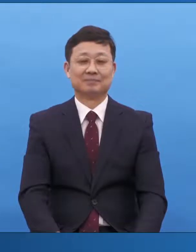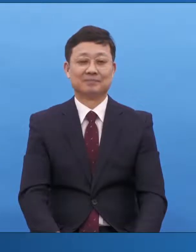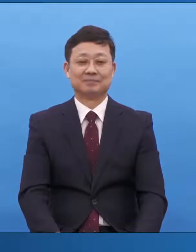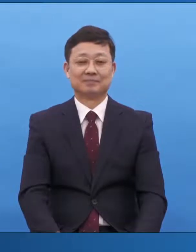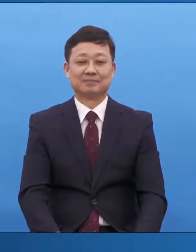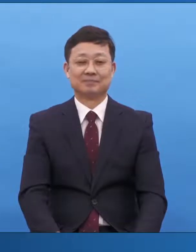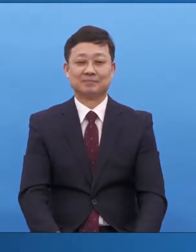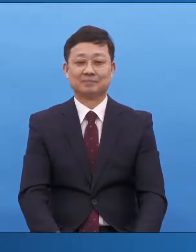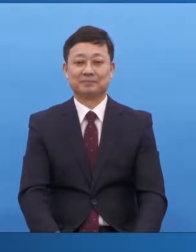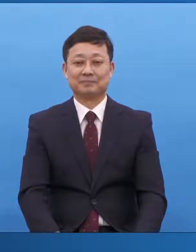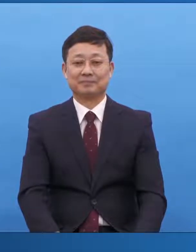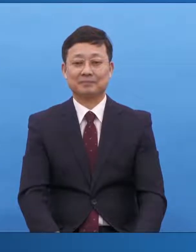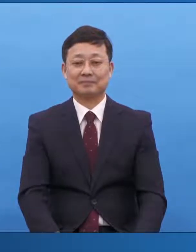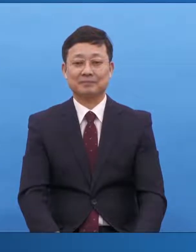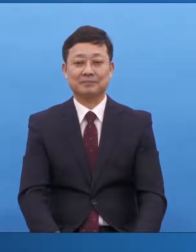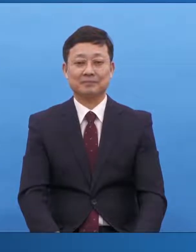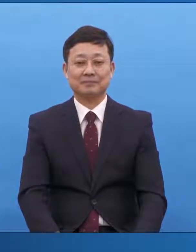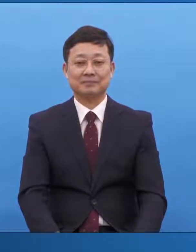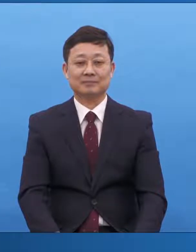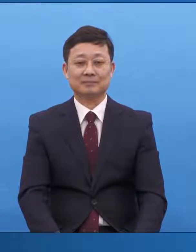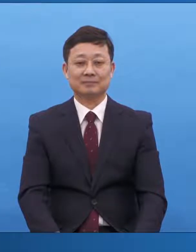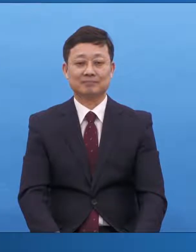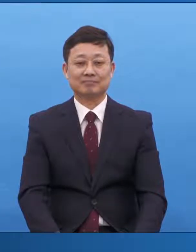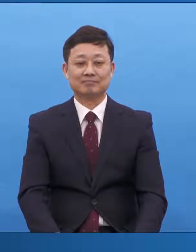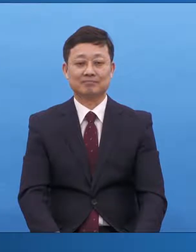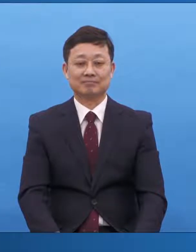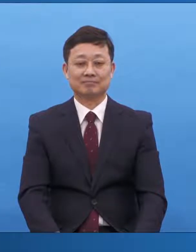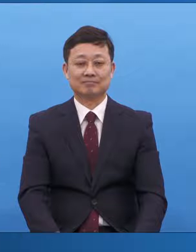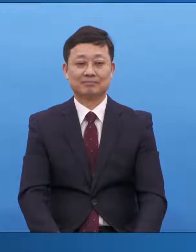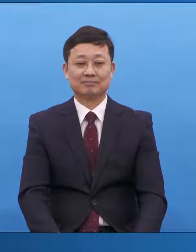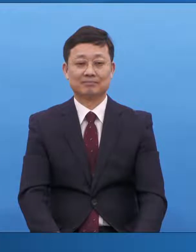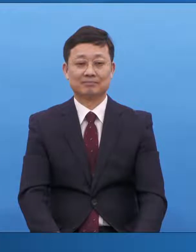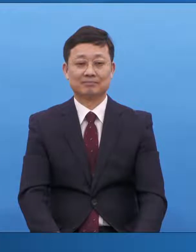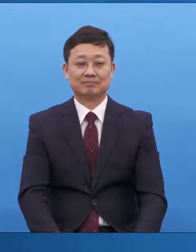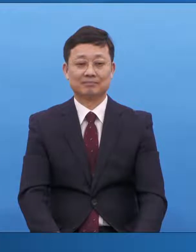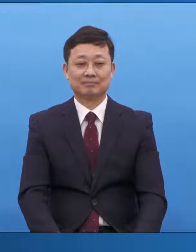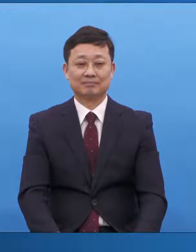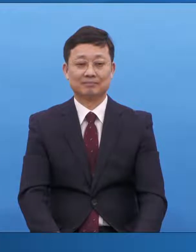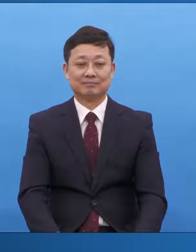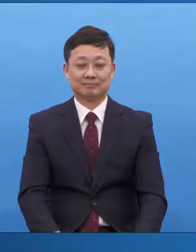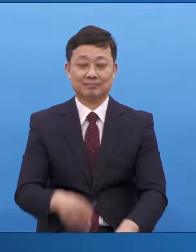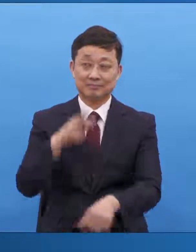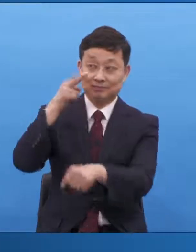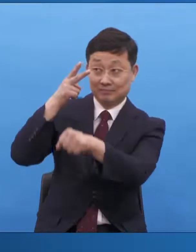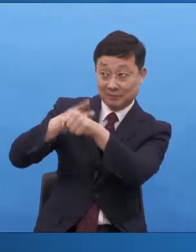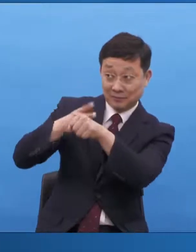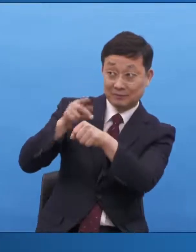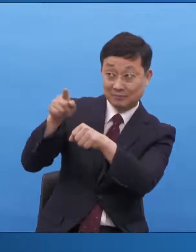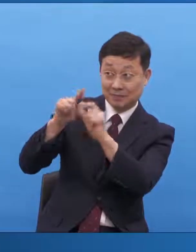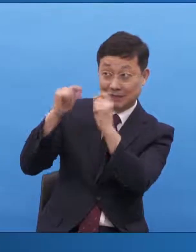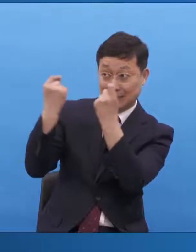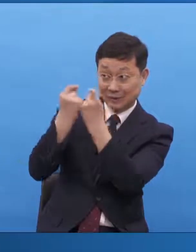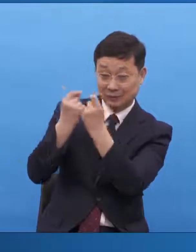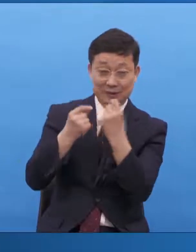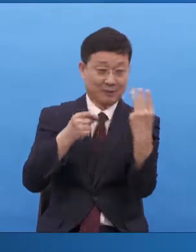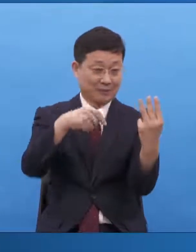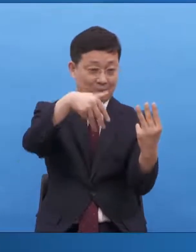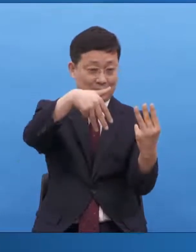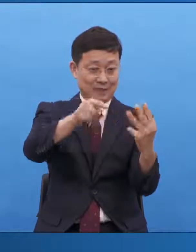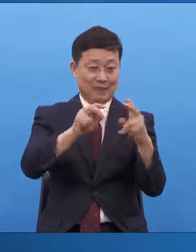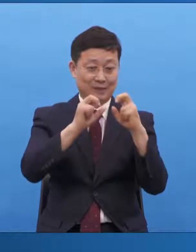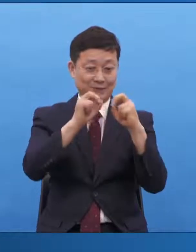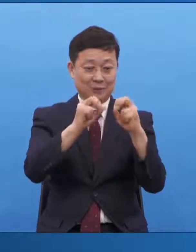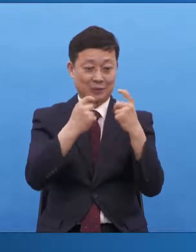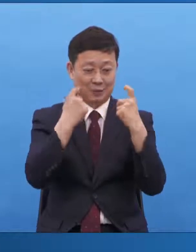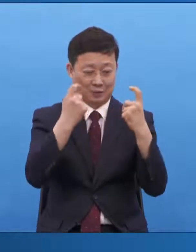바울이 3차 전도 여행을 완전히 마친다. At this time, Paul complete finished his third missions voyage to complete take care of Israel's